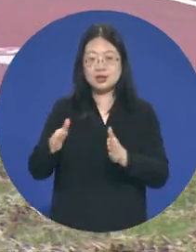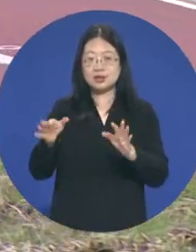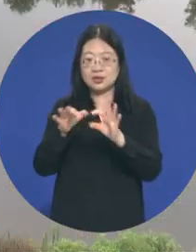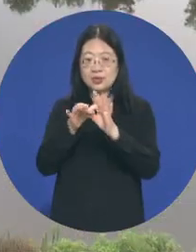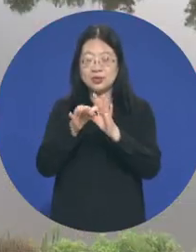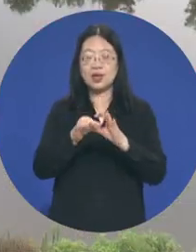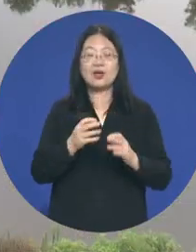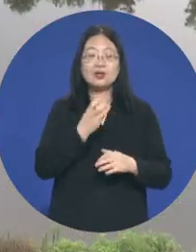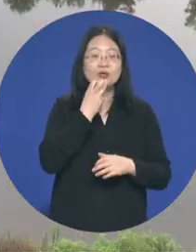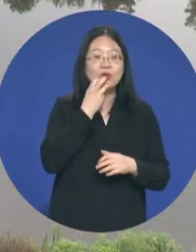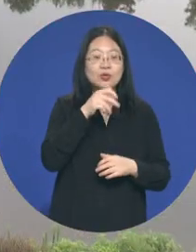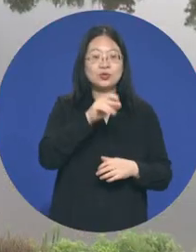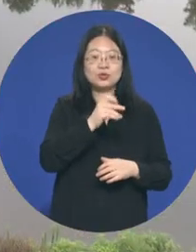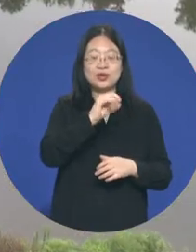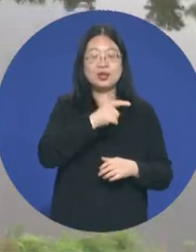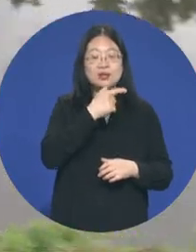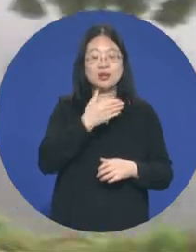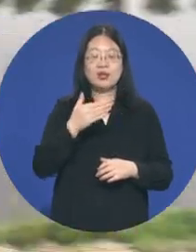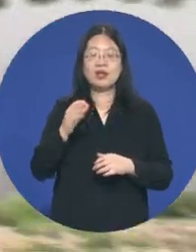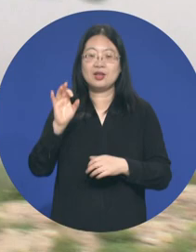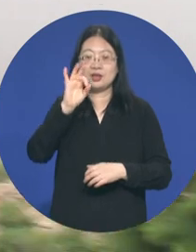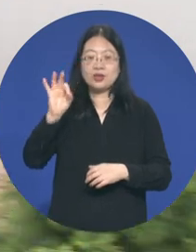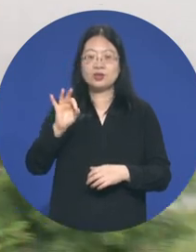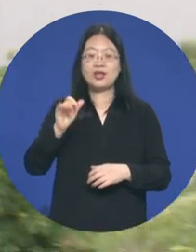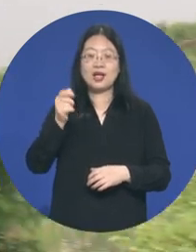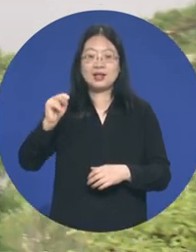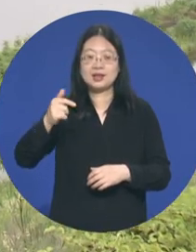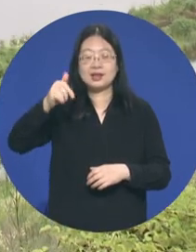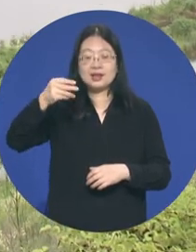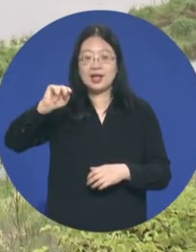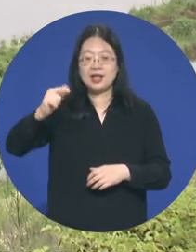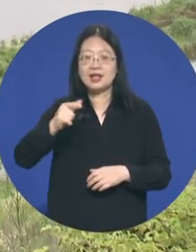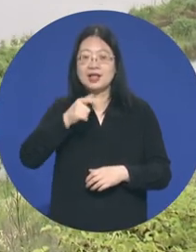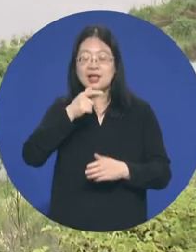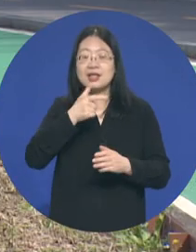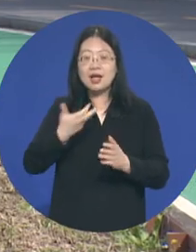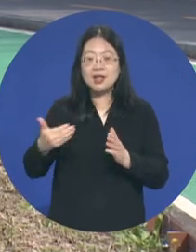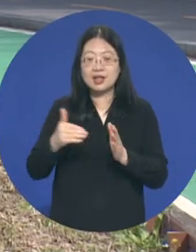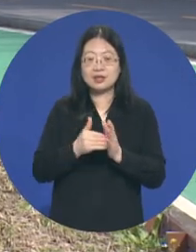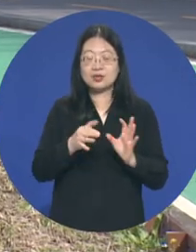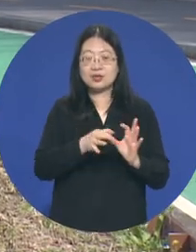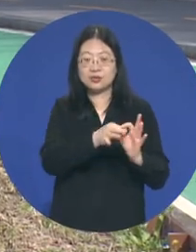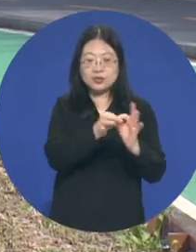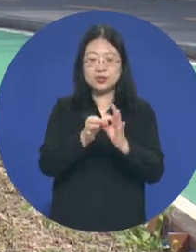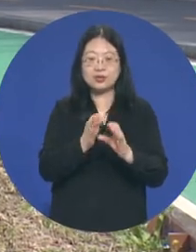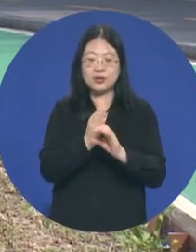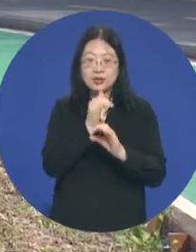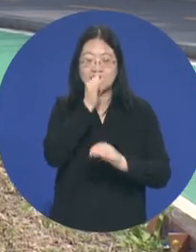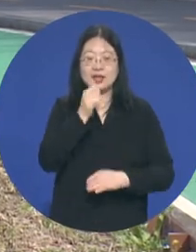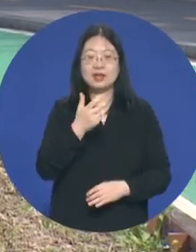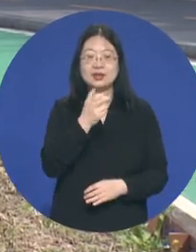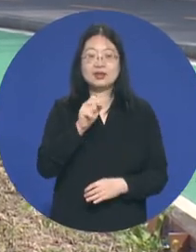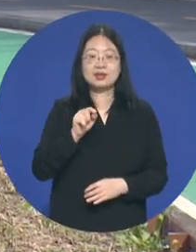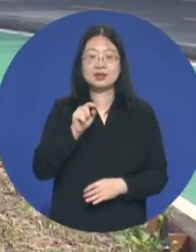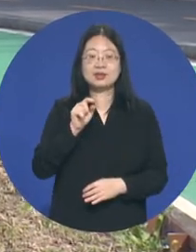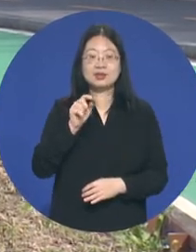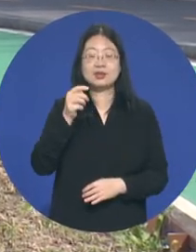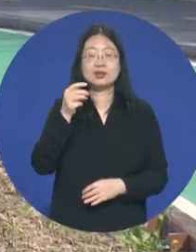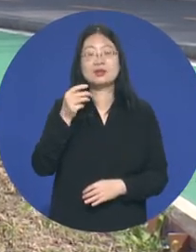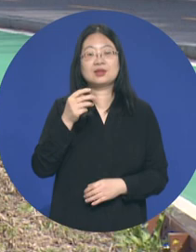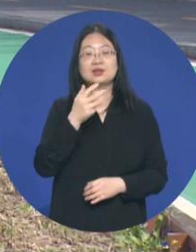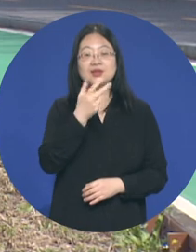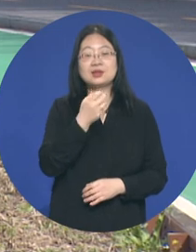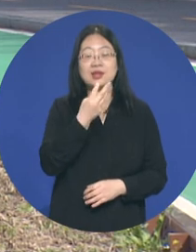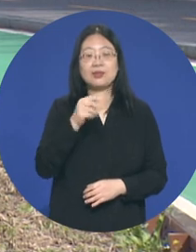서울 중창부 연천 한탄강 아지 경기 북부를 관통하는 중심 하천길 74.3 km 한강